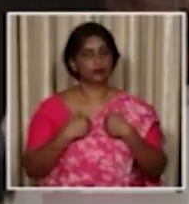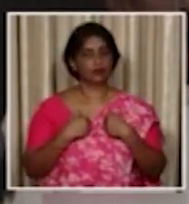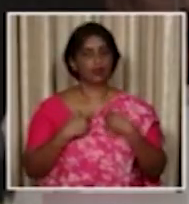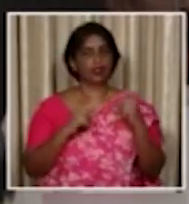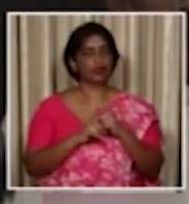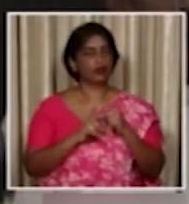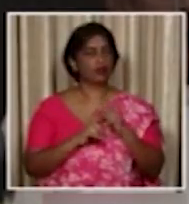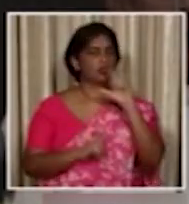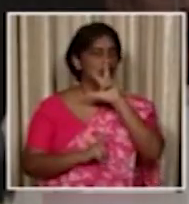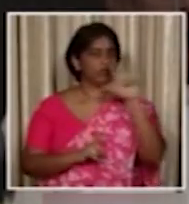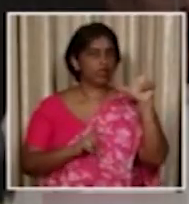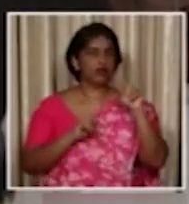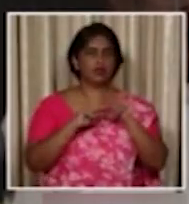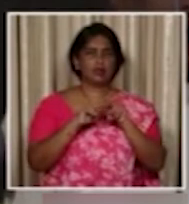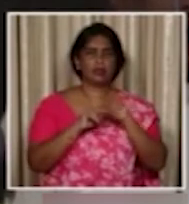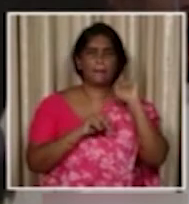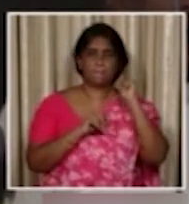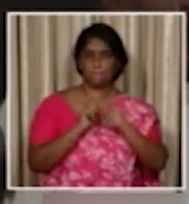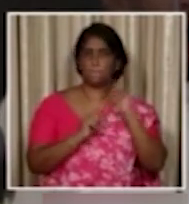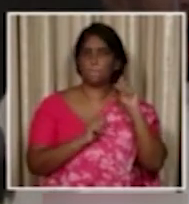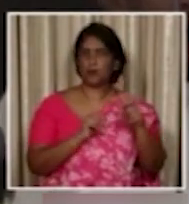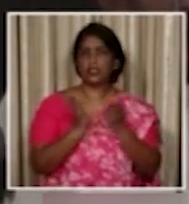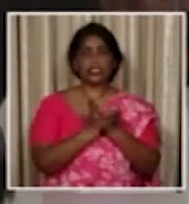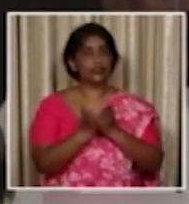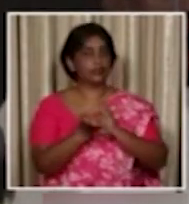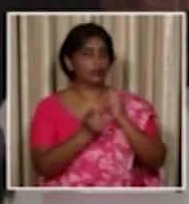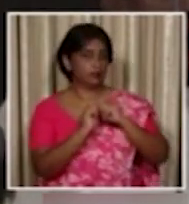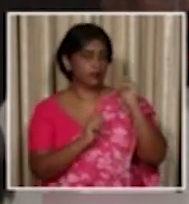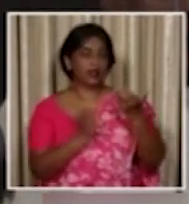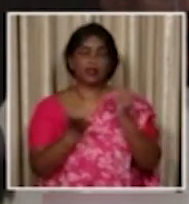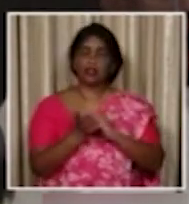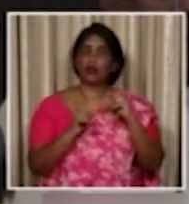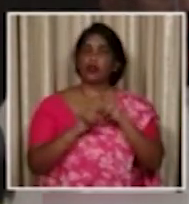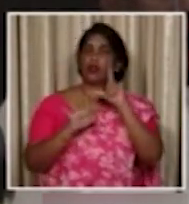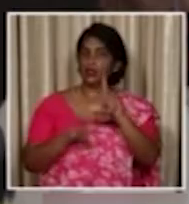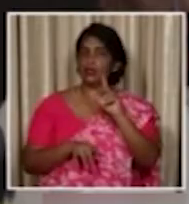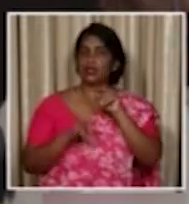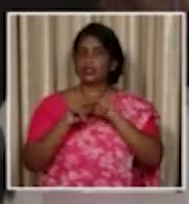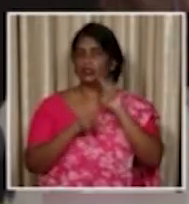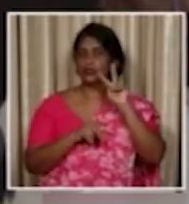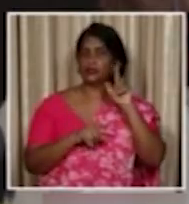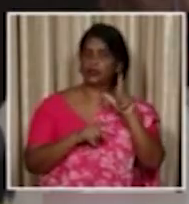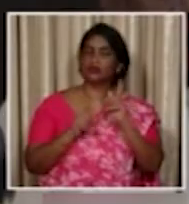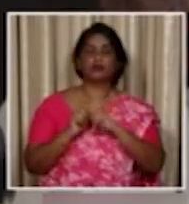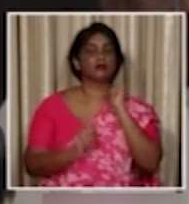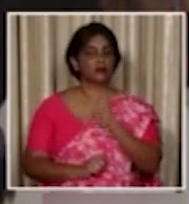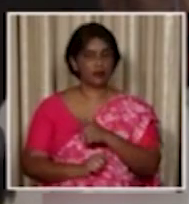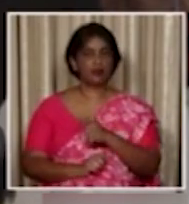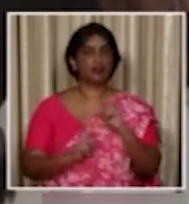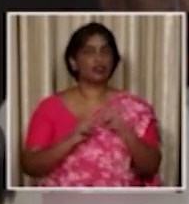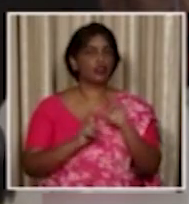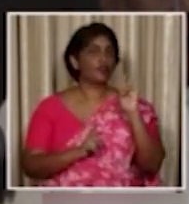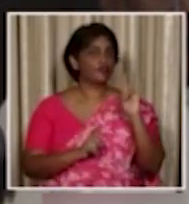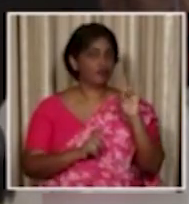ඩොලර් 18.50ක් ගෙවන්න වෙනවා සර්විස් ෆී හැටියට, තවත් ඩොලර් 7.27ක් ගෙවන්න වෙනවා කන්වීනියන්ස් ෆී හැටියට, ඩොලර්